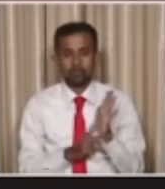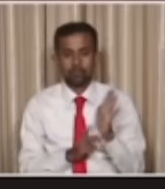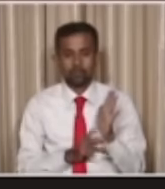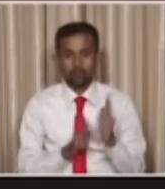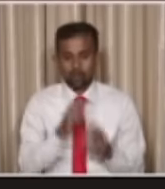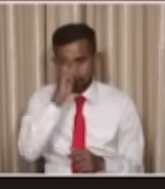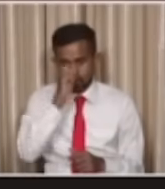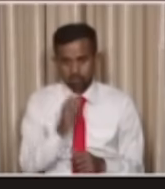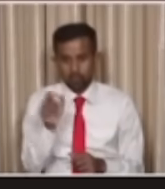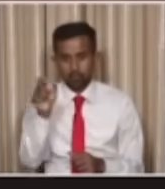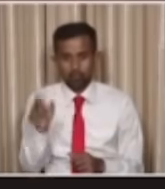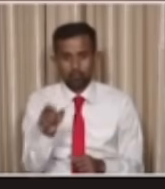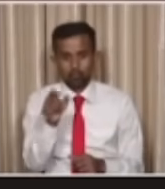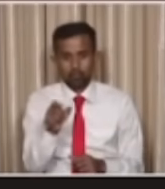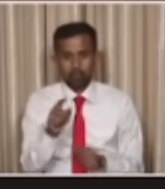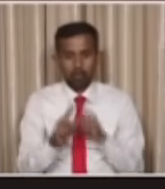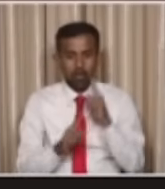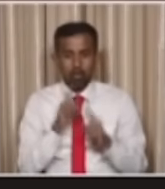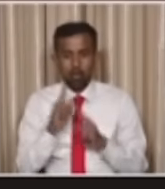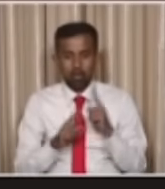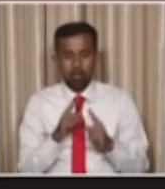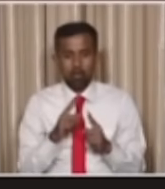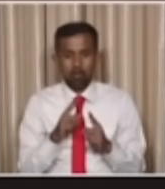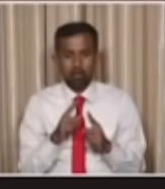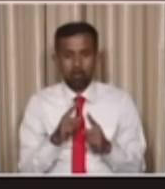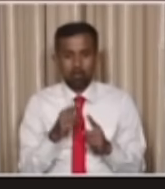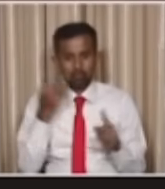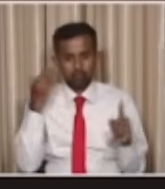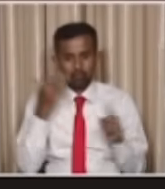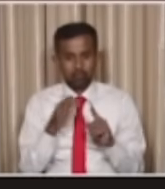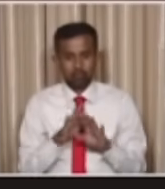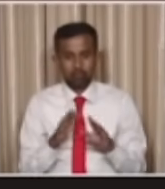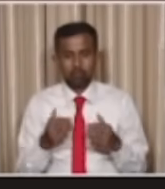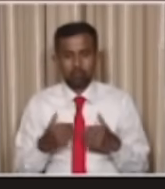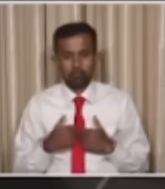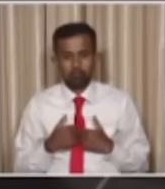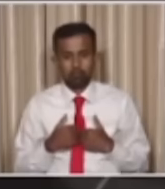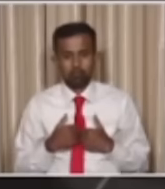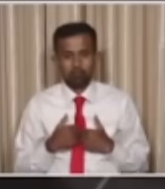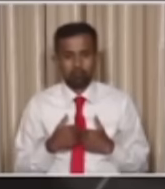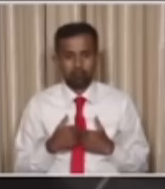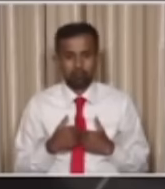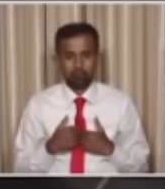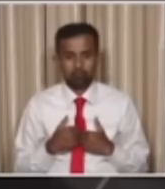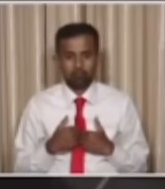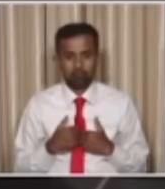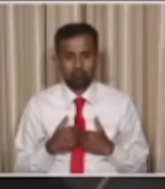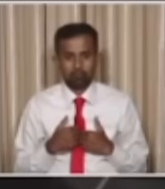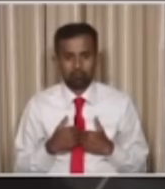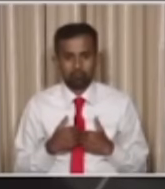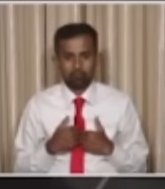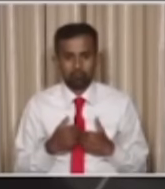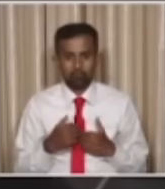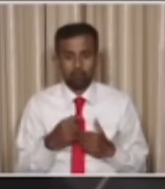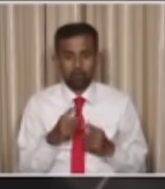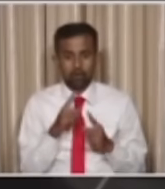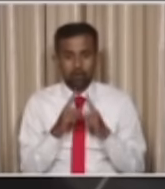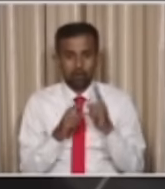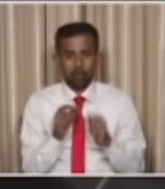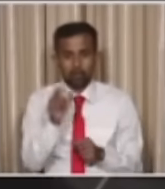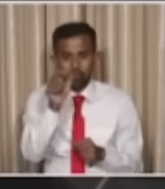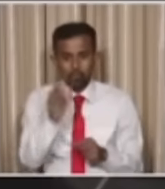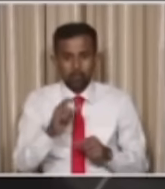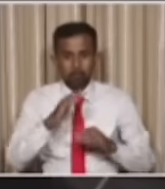මේ ඔබතුමාලා මේ මේ කතා කරපු එක සම්බන්ධවම නෙවෙයි හැබැයි මට මේ කට ගැහුණා කතා කරන්න